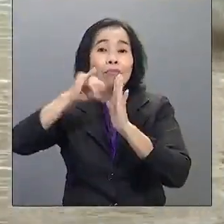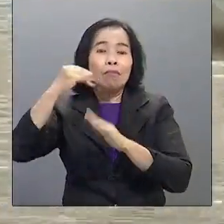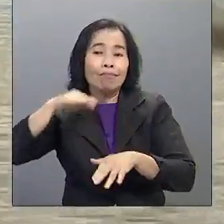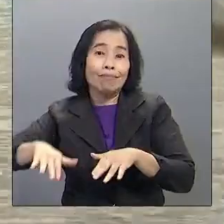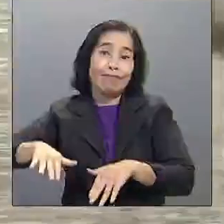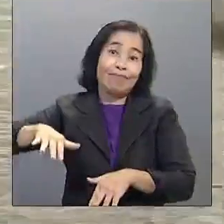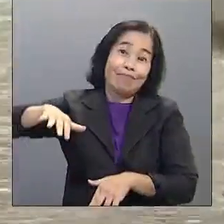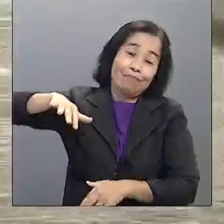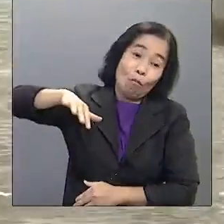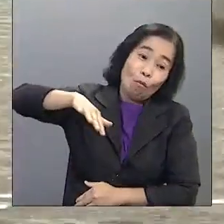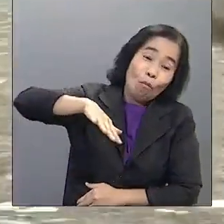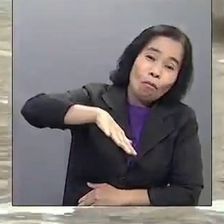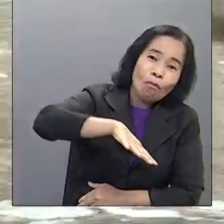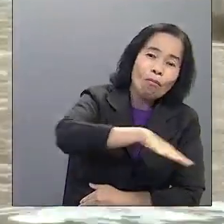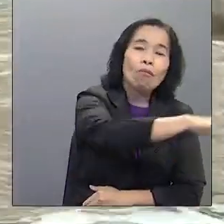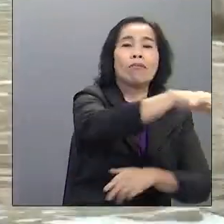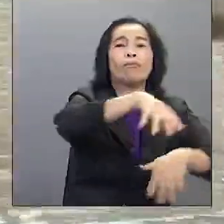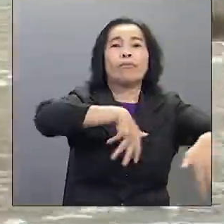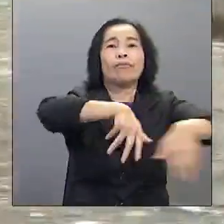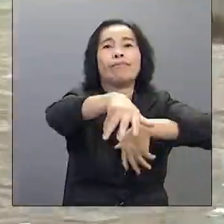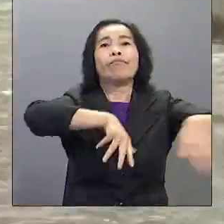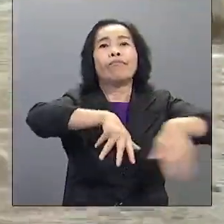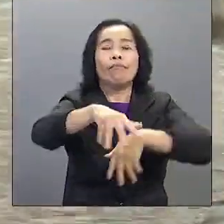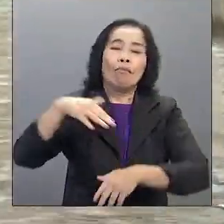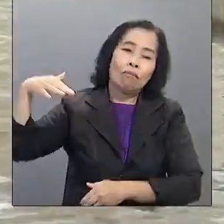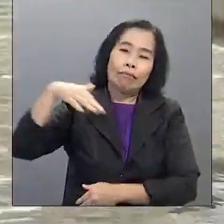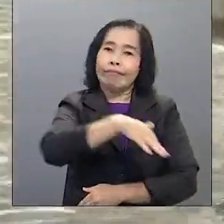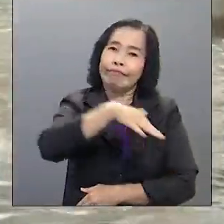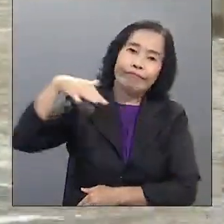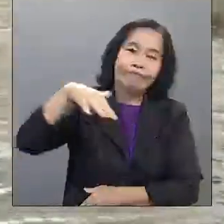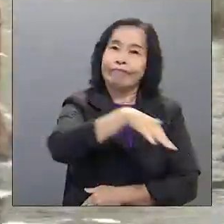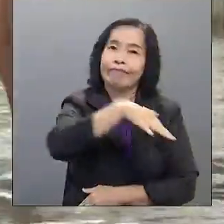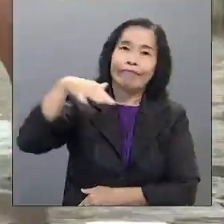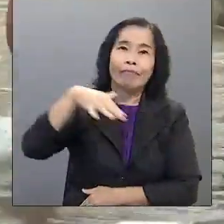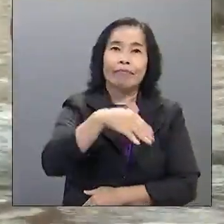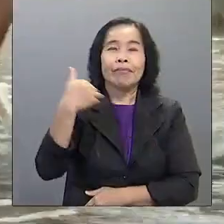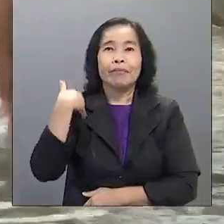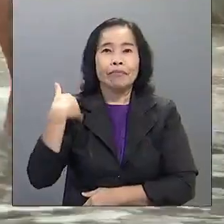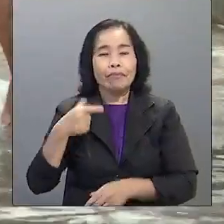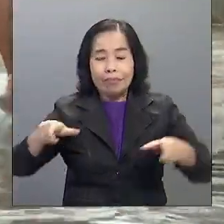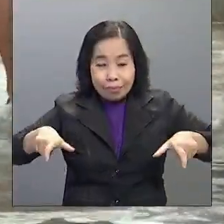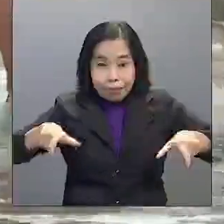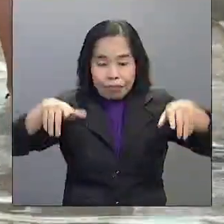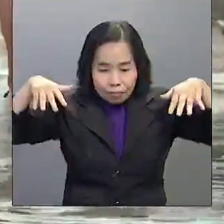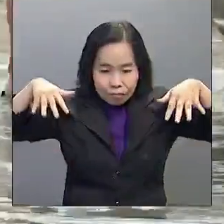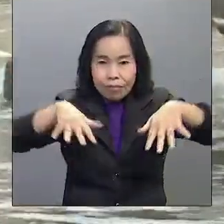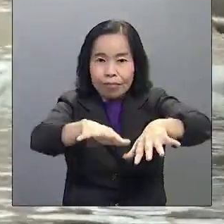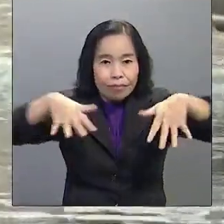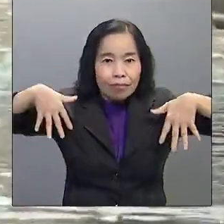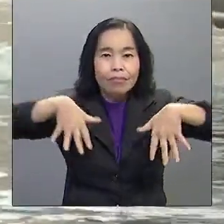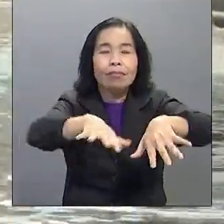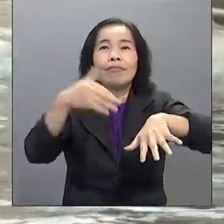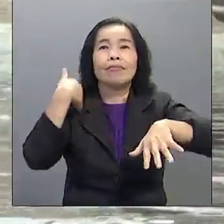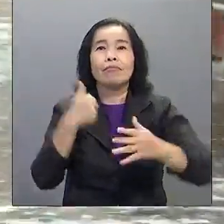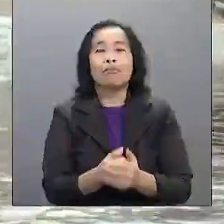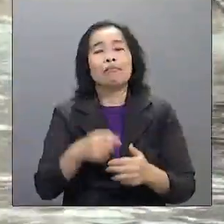เข้ามาในพื้นที่ชุมชนอยู่นะคะแล้วก็จะเห็นได้ค่ะว่ามีผุดตามมาตอกซอกซอยพื้นปูนต่างๆเนี่ยค่ะอันนี้เป็นอุ